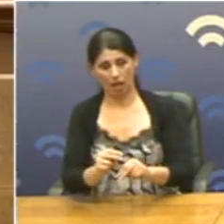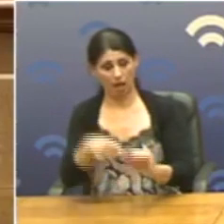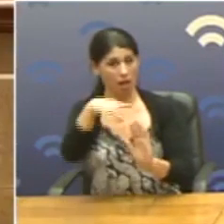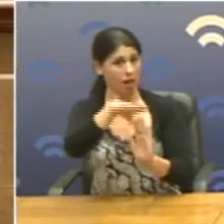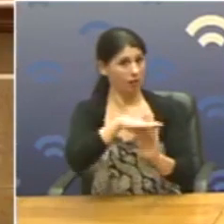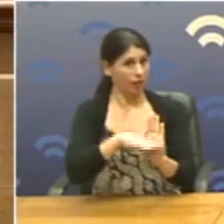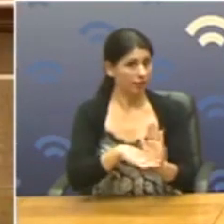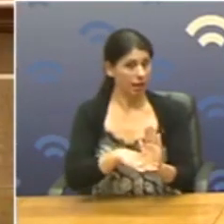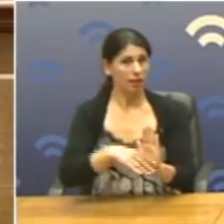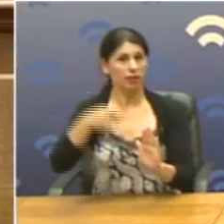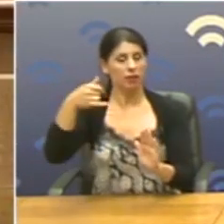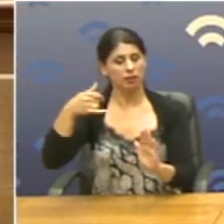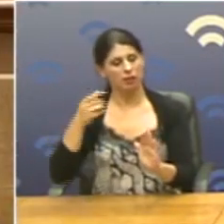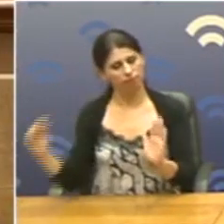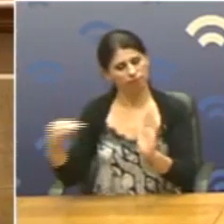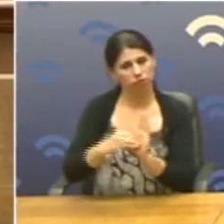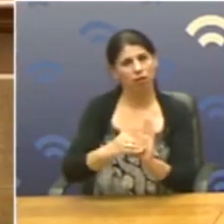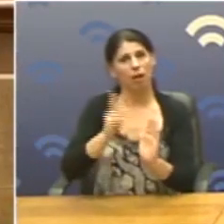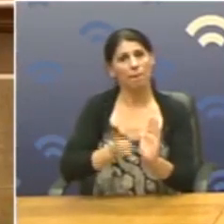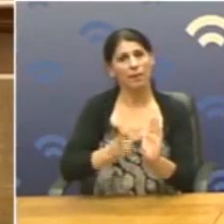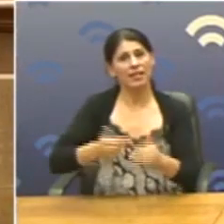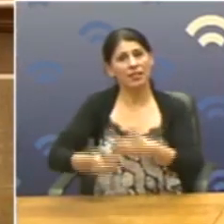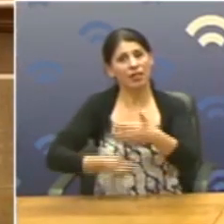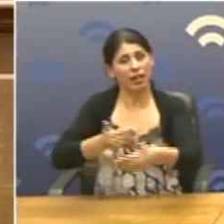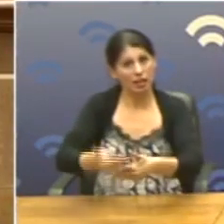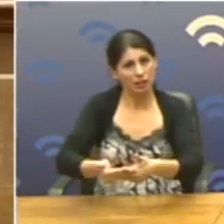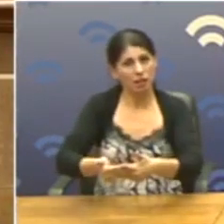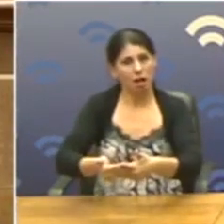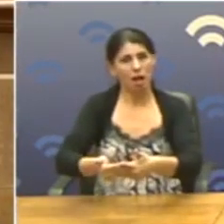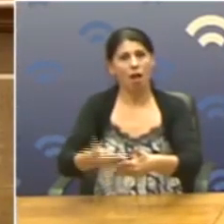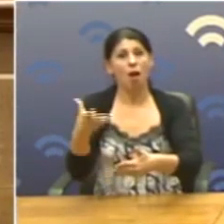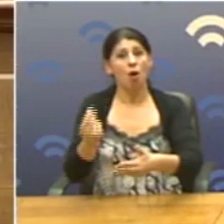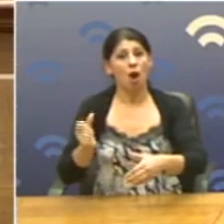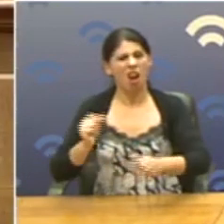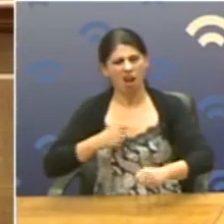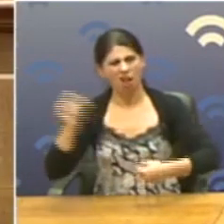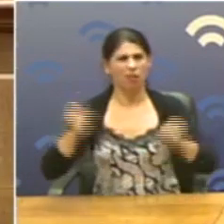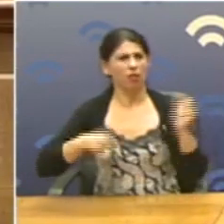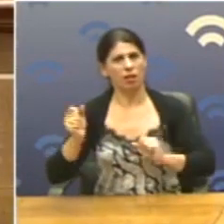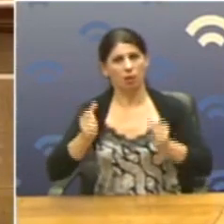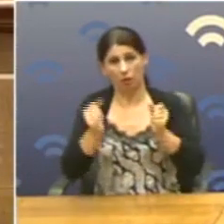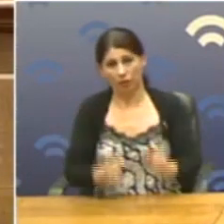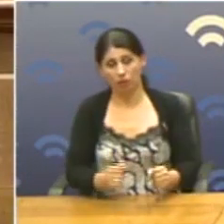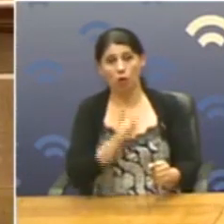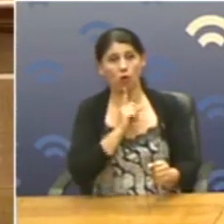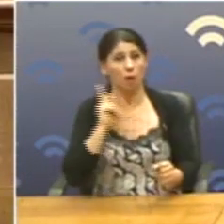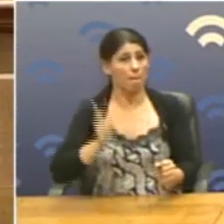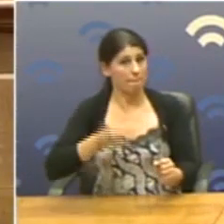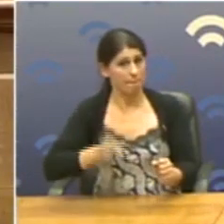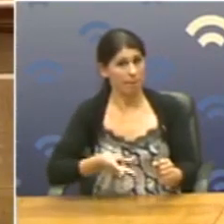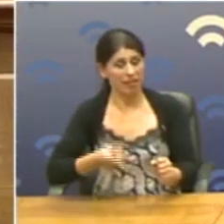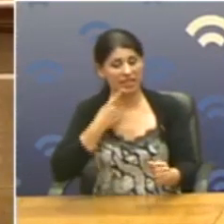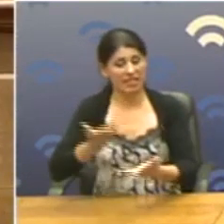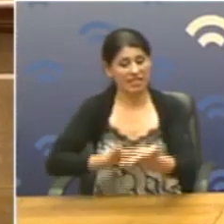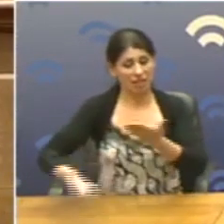Διατάξεις που εισάγουν στην ποινική διαδικασία μια σειρά από αντιδραστικούς θεσμούς, όπως η ποινική